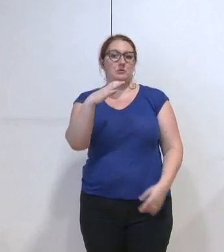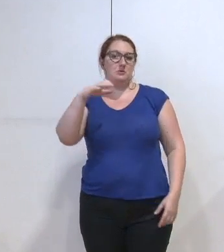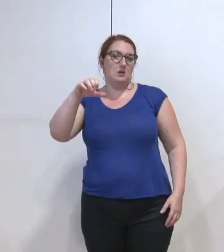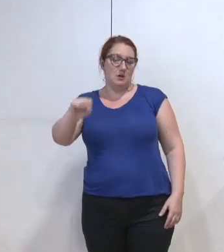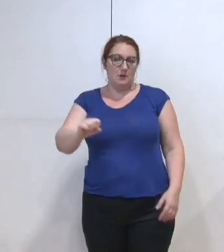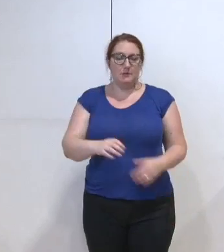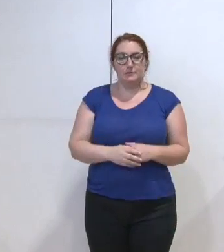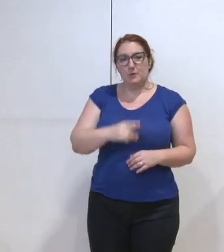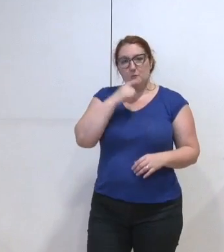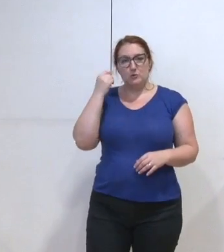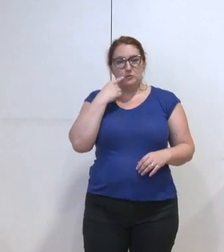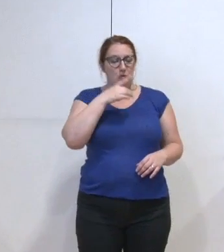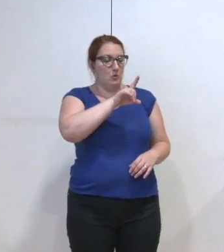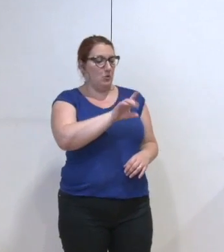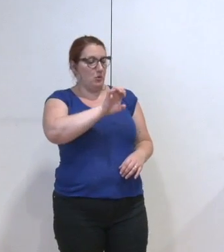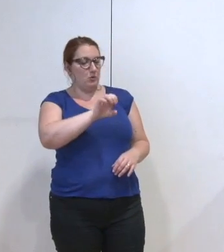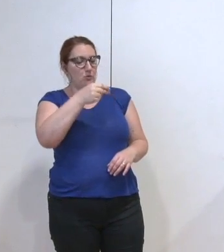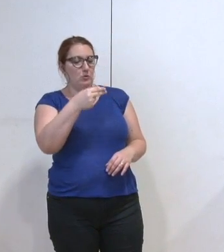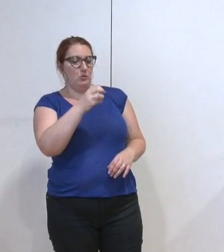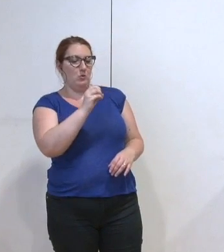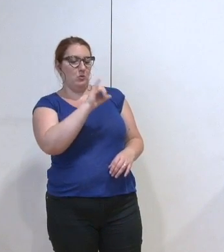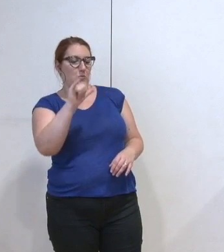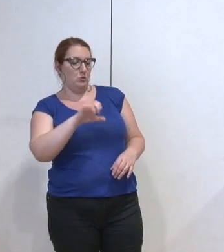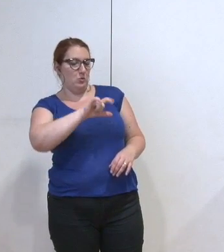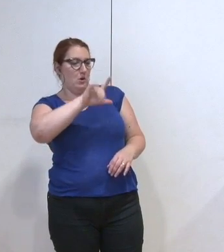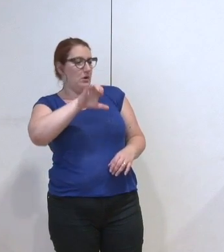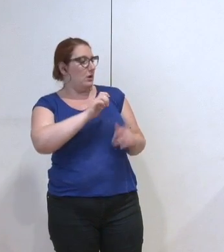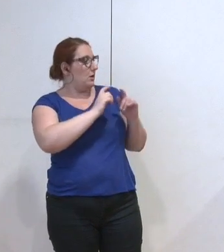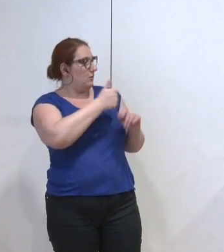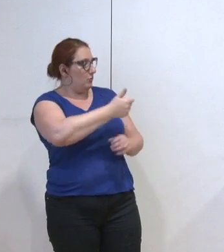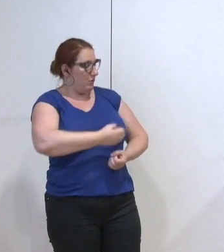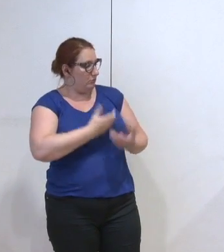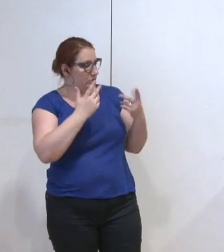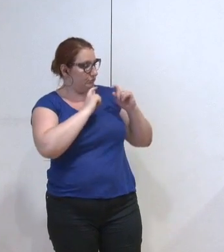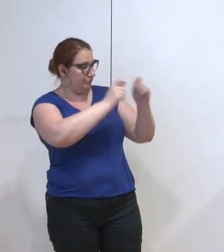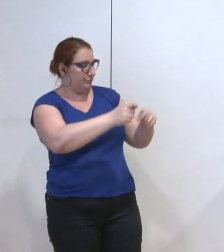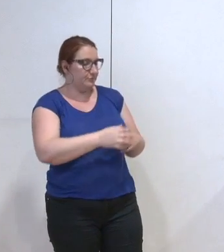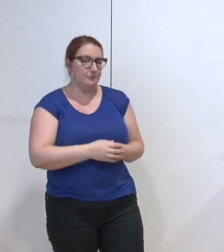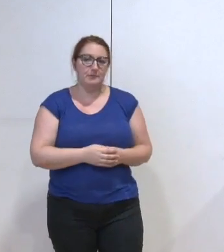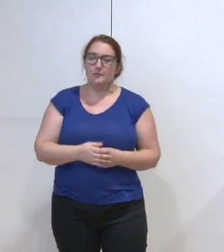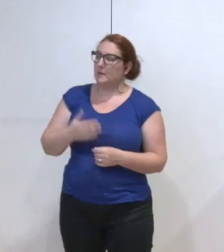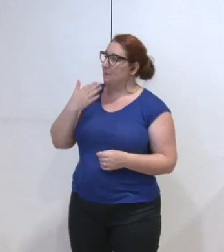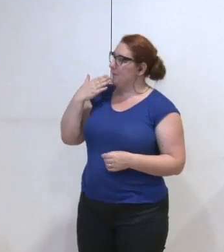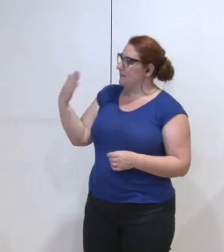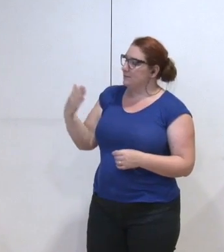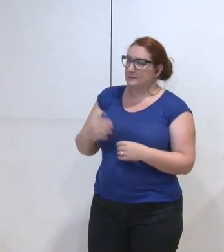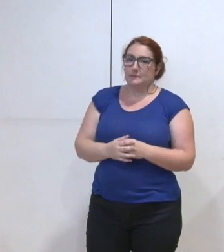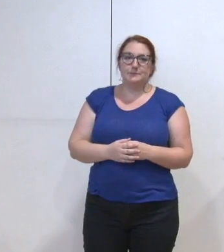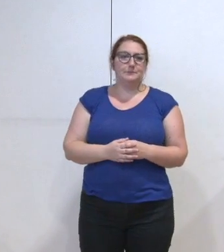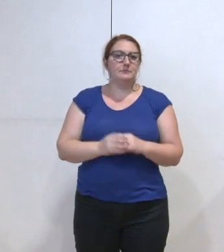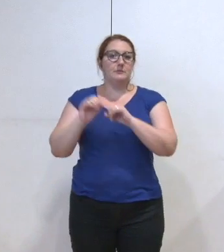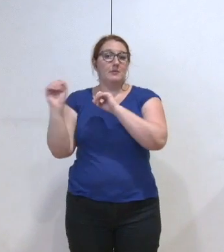donoyel je vous donne la parole merci en attendant que le